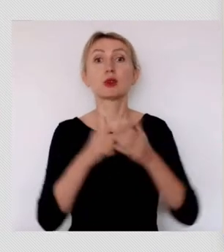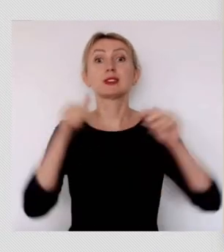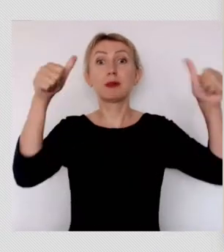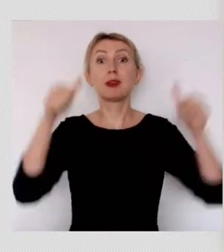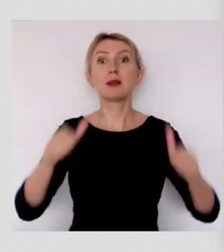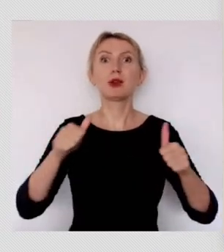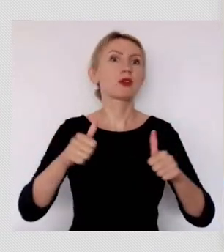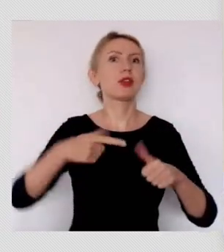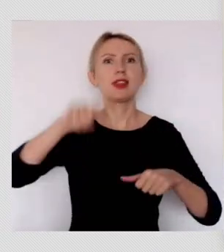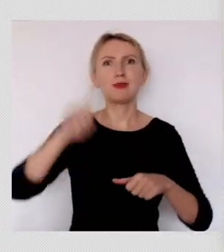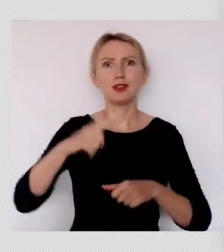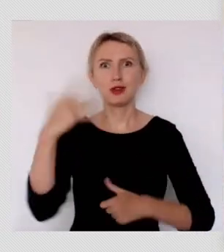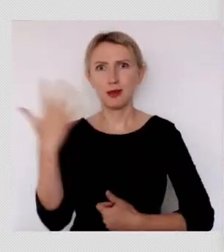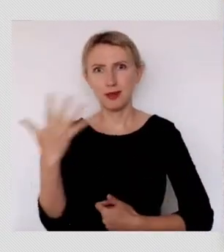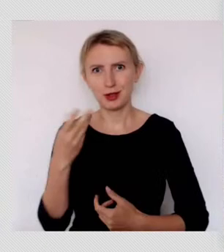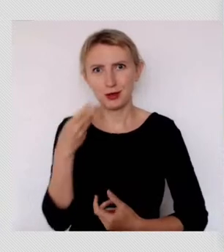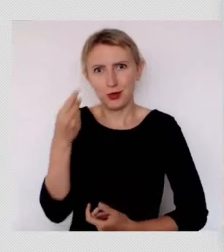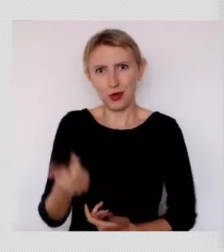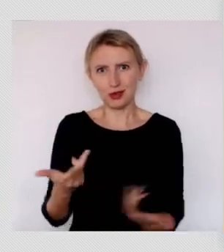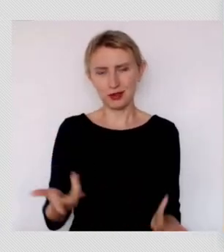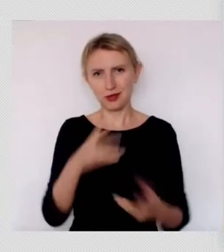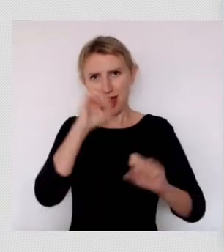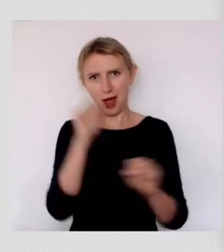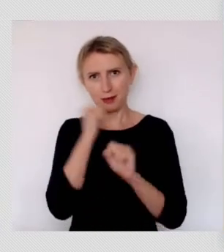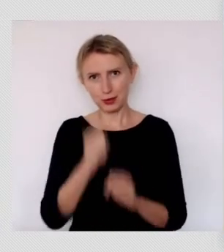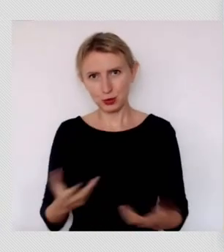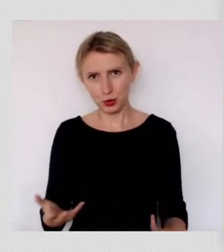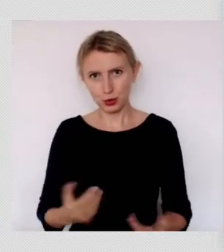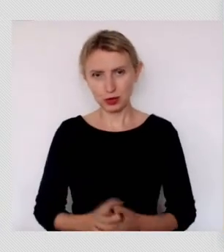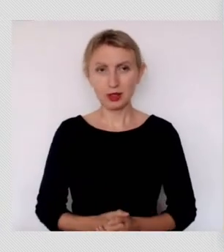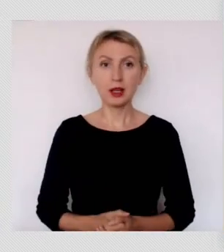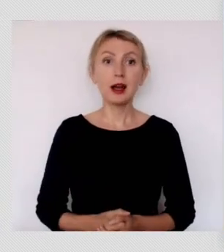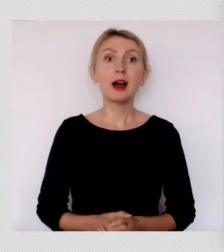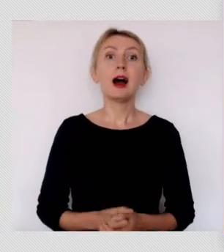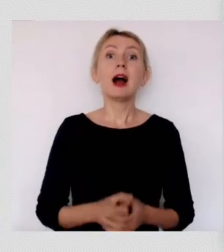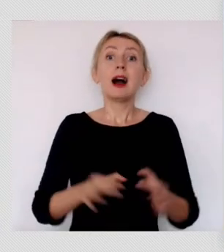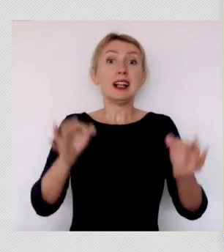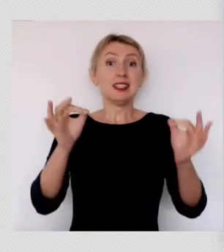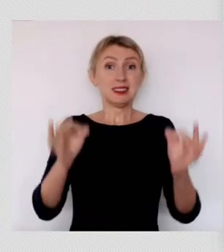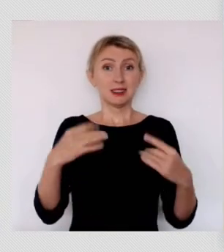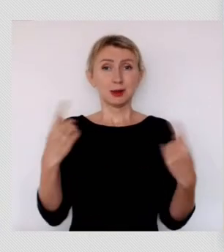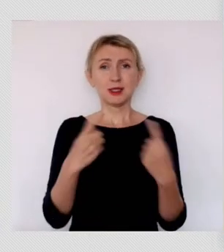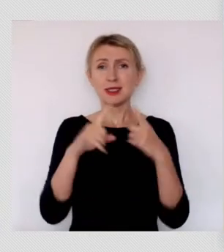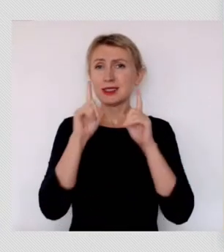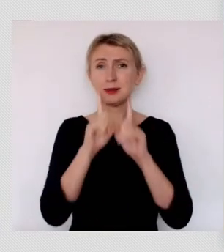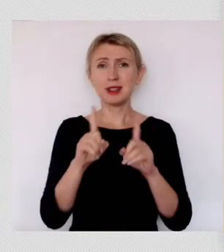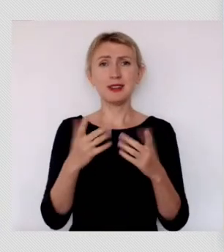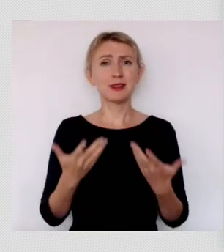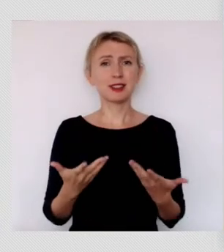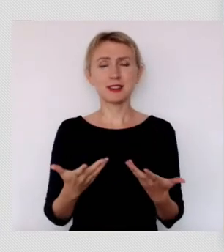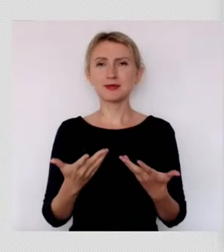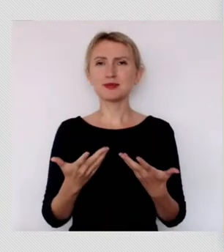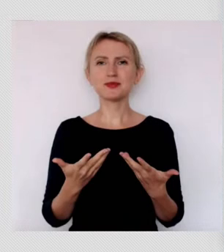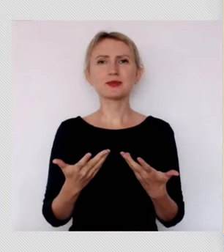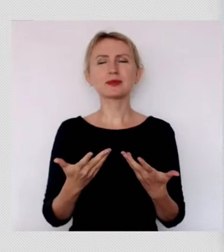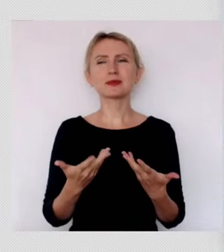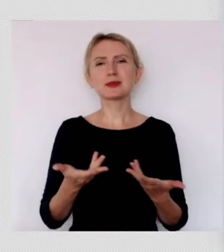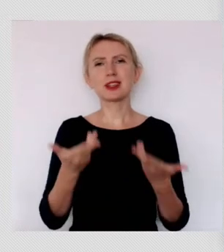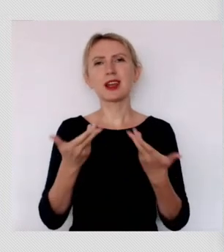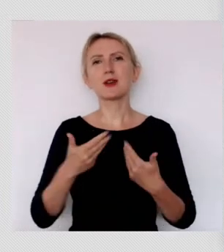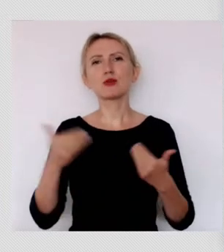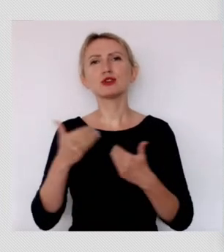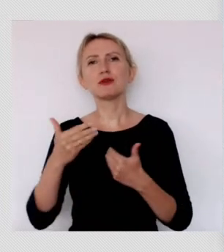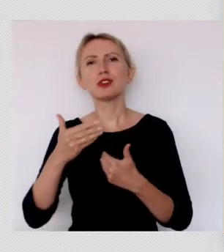5 zł, no to były rzeczy absurdalne, ale to, co mamy w tej chwili, to w zasadzie pozostawia całą szarą sferę